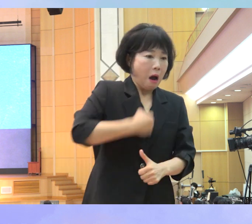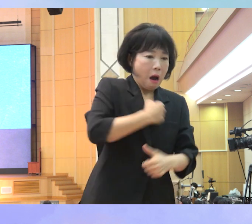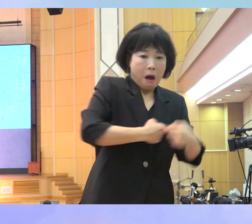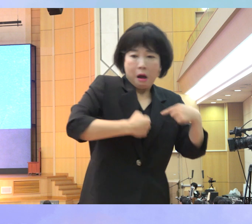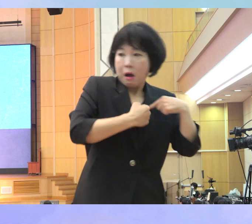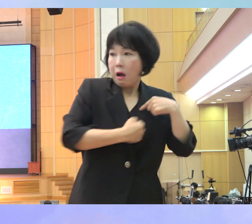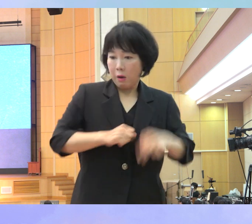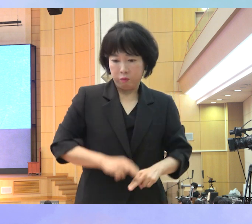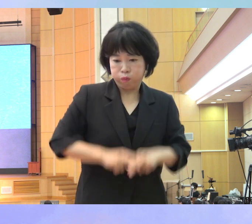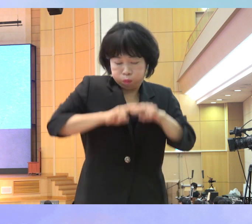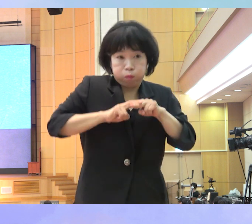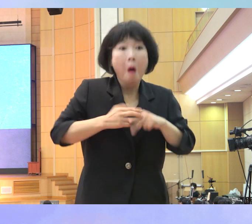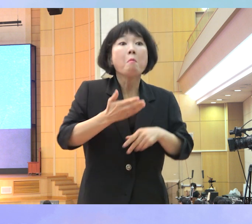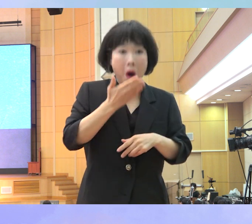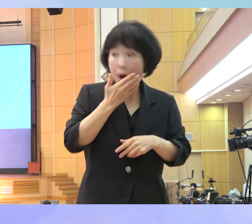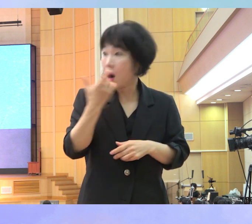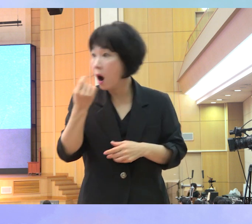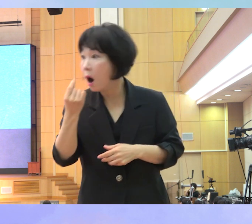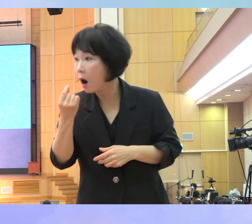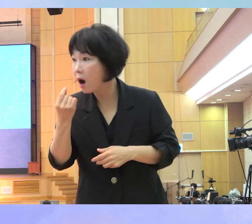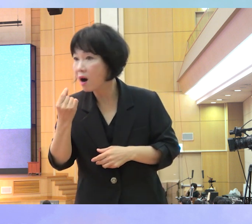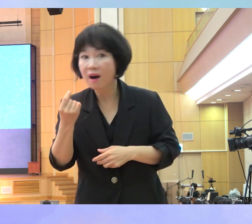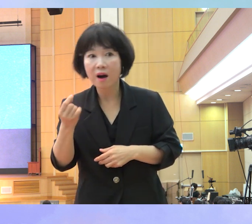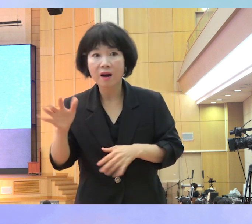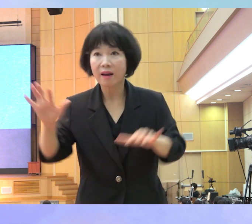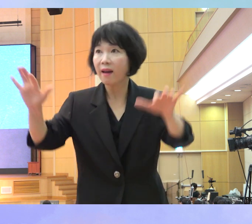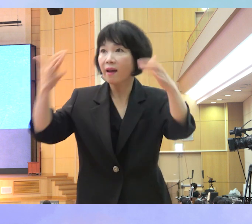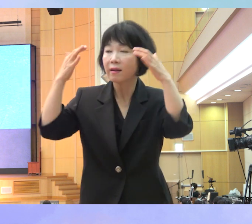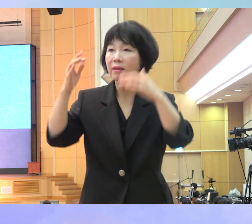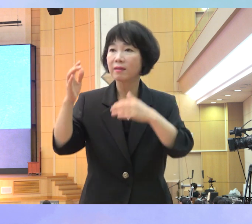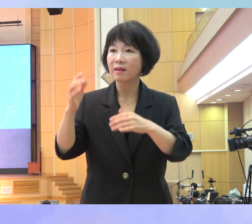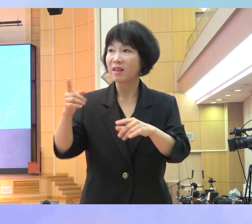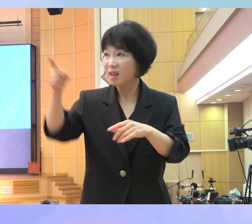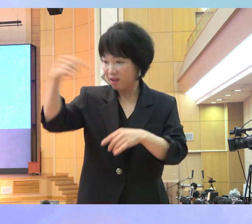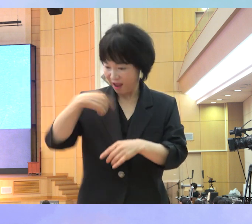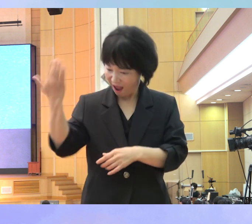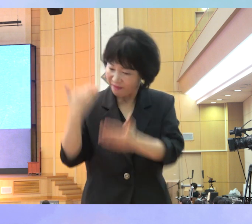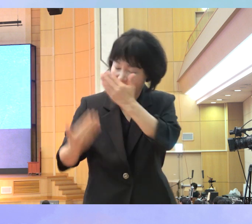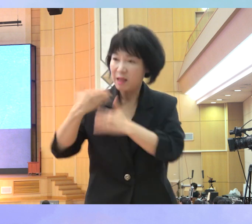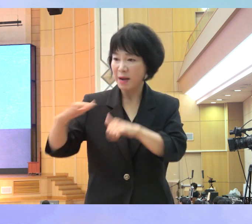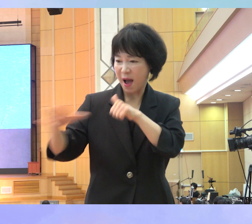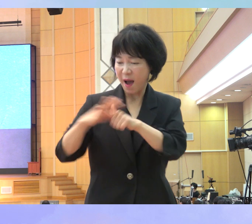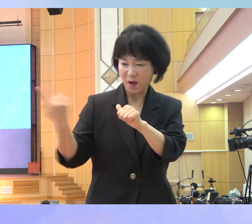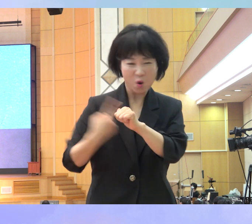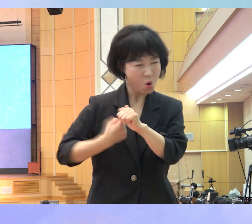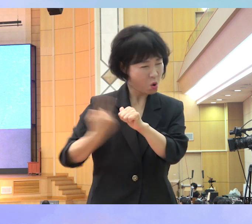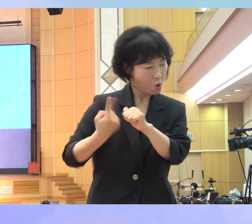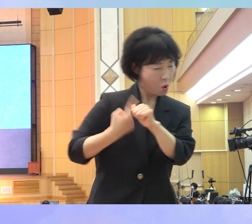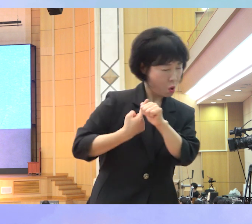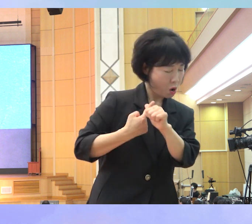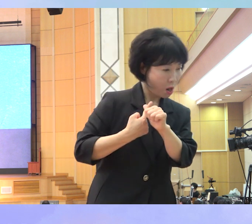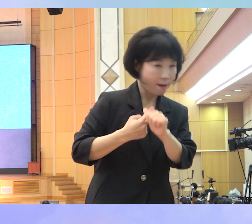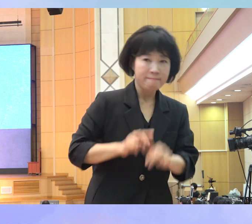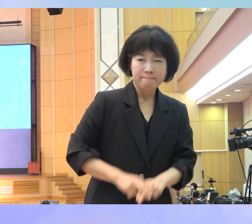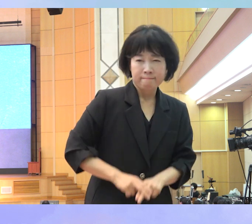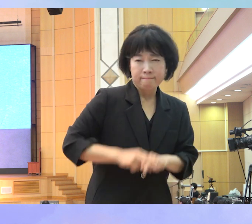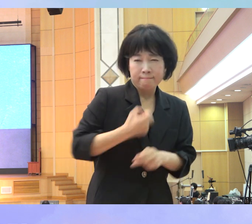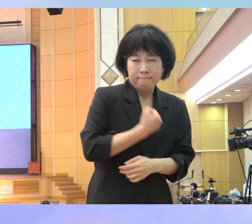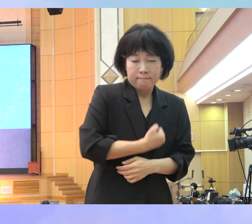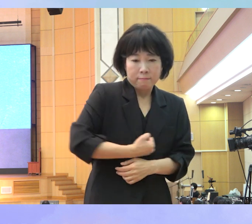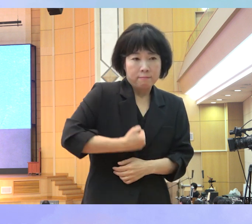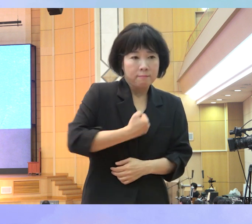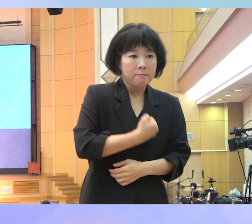까먹지도 않습니다. 잘해준 거, 좋은 말 해줬던 거, 격려해줬던 거, 이런 거는 잘 기억이 안